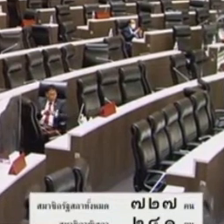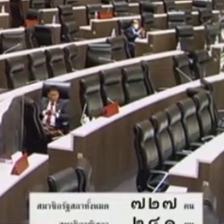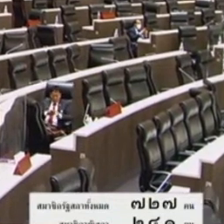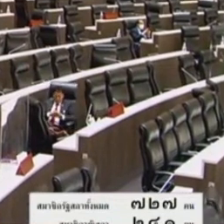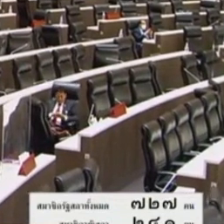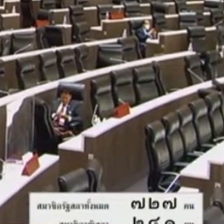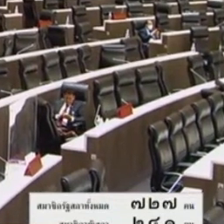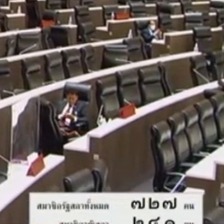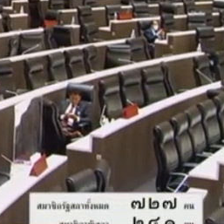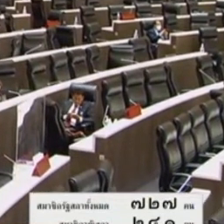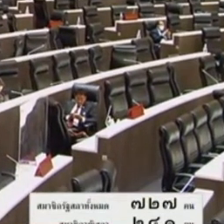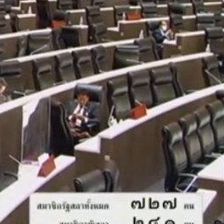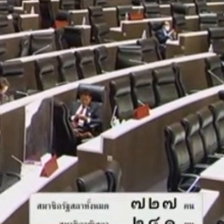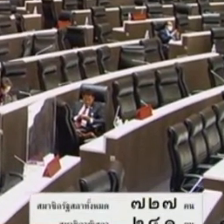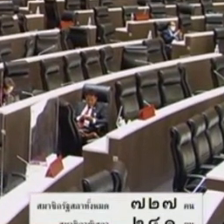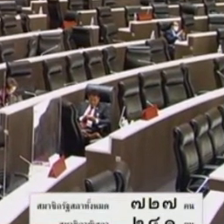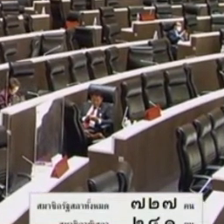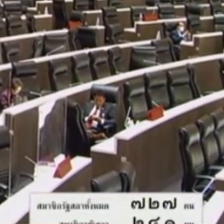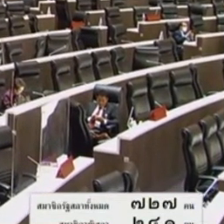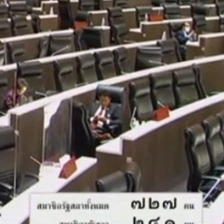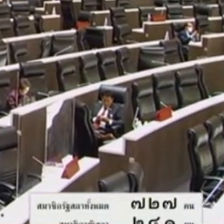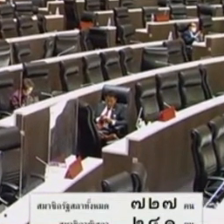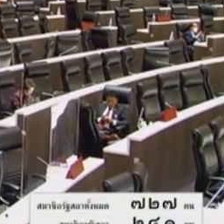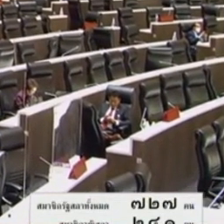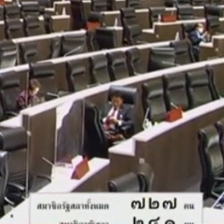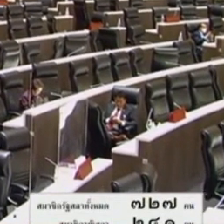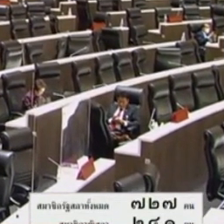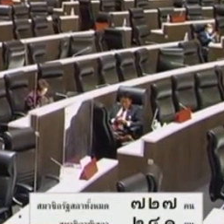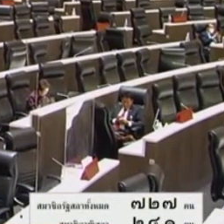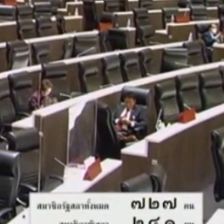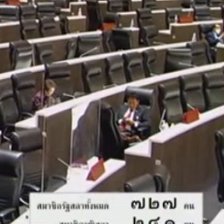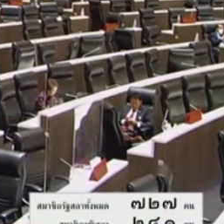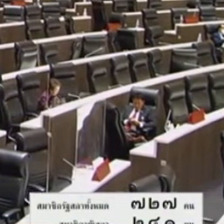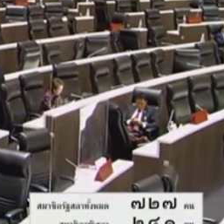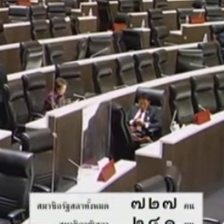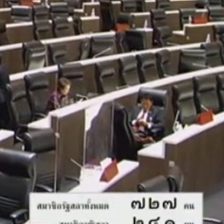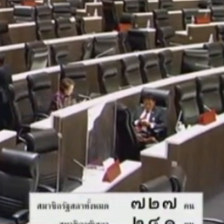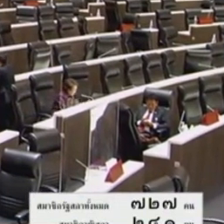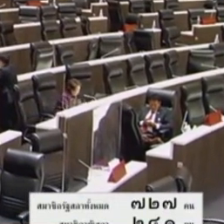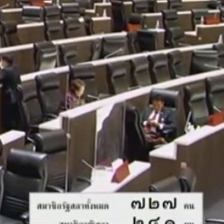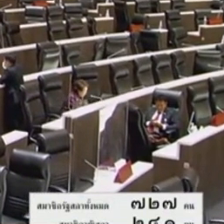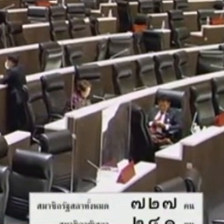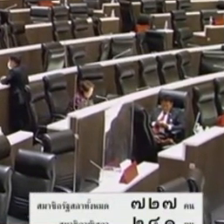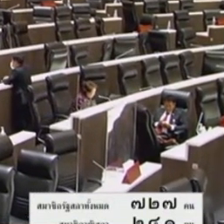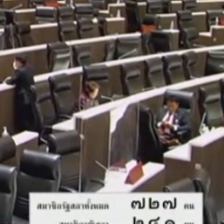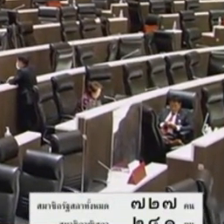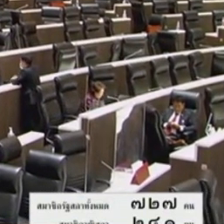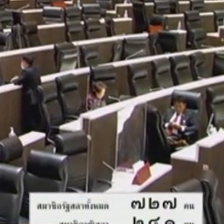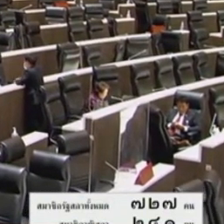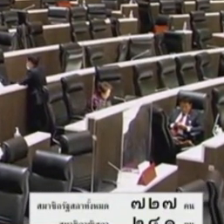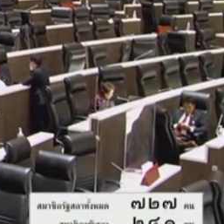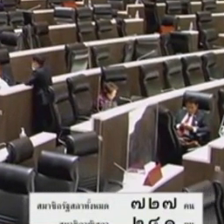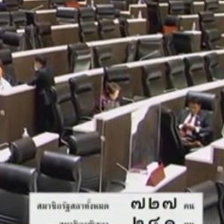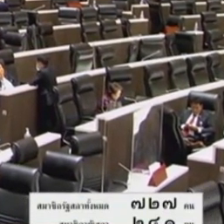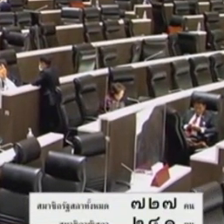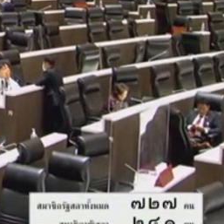ต่เช้าแล้วนะคะก็ติดตามกันได้ทุกช่องทางของสื่อนิติบัญญัติค่ะในระหว่างนี้ก็ยังติดตามไปนะ